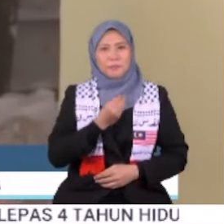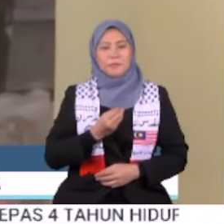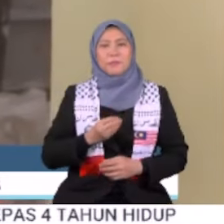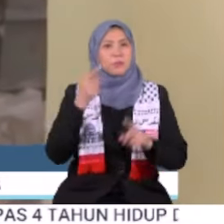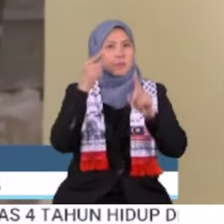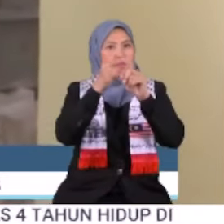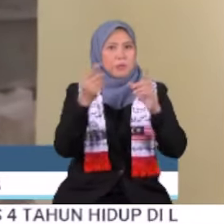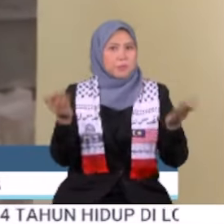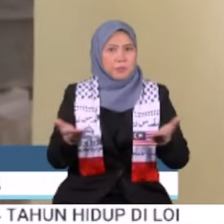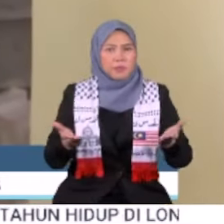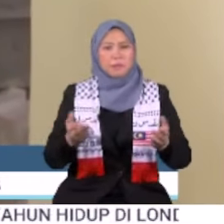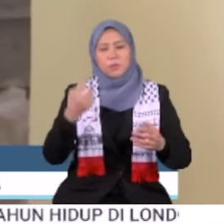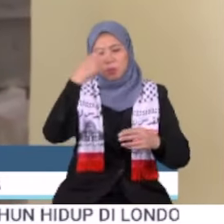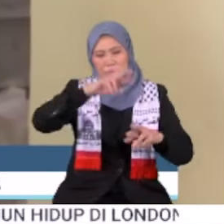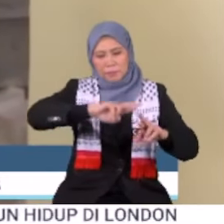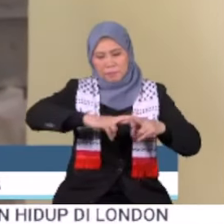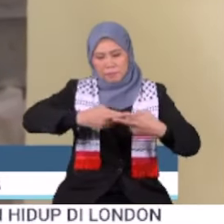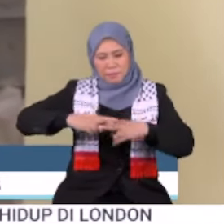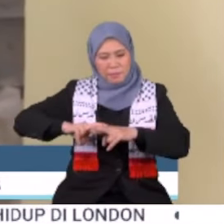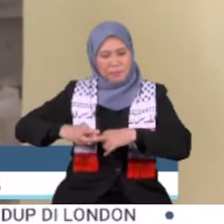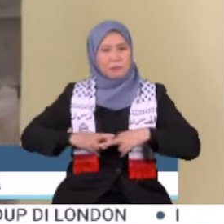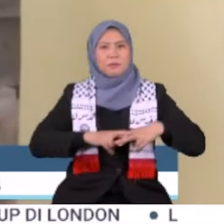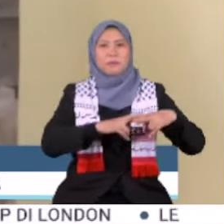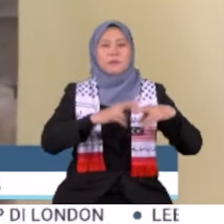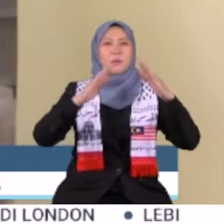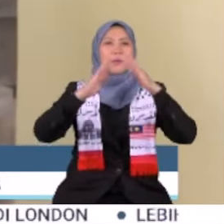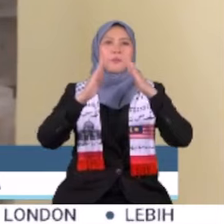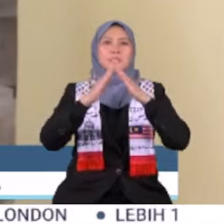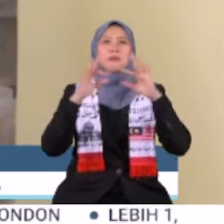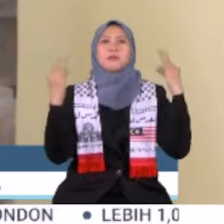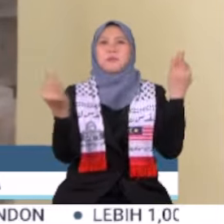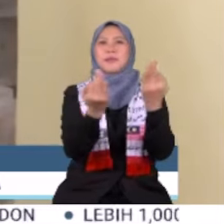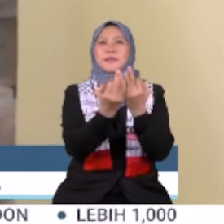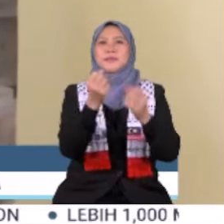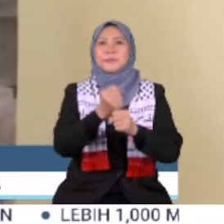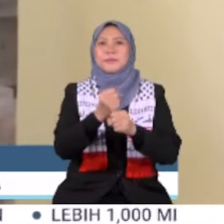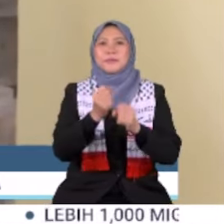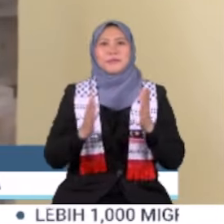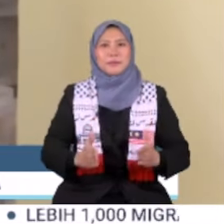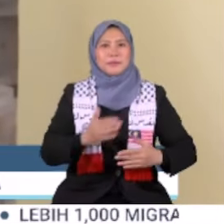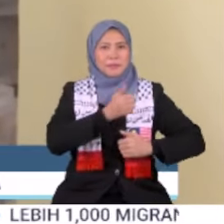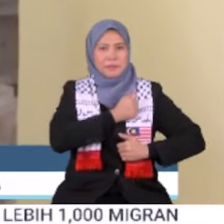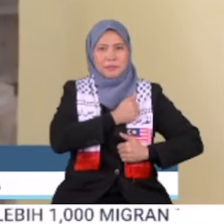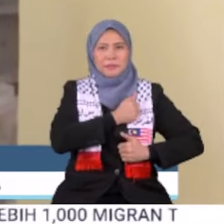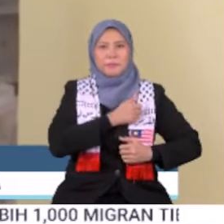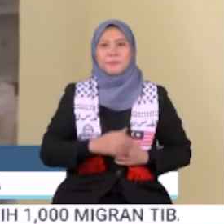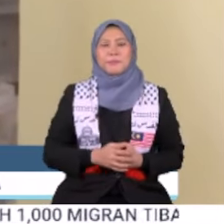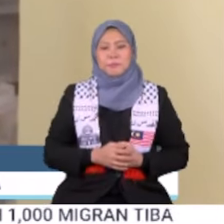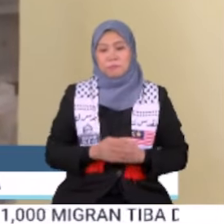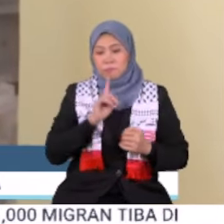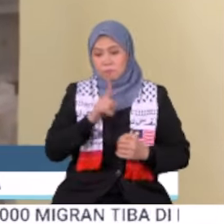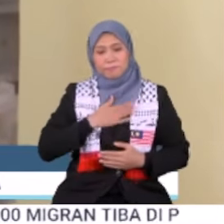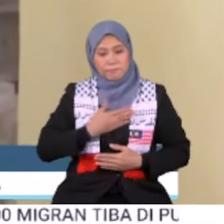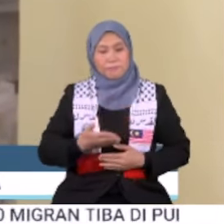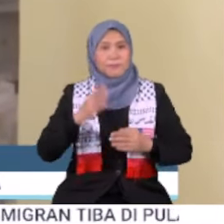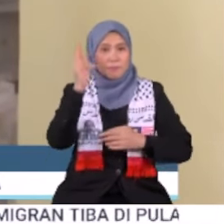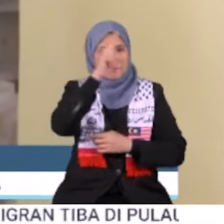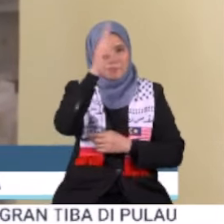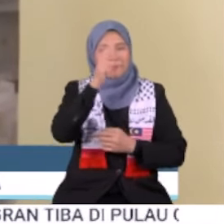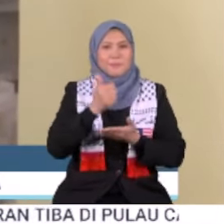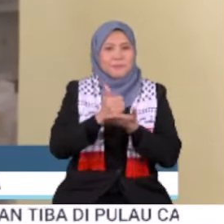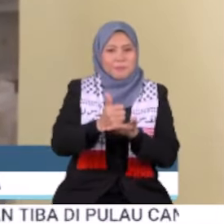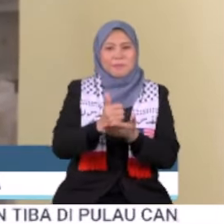Ia bertujuan untuk menyelenggara dan baik pulih rumah keluarga Angkatan Tentera. Ini sekaligus menunjukkan keprihatinan kerajaan